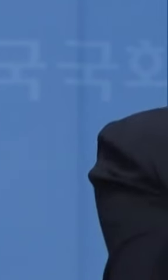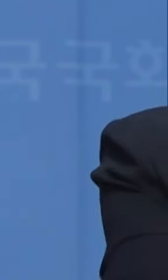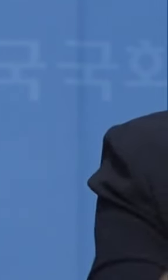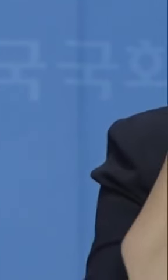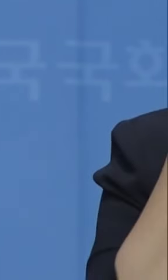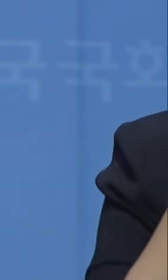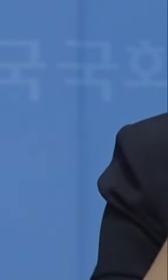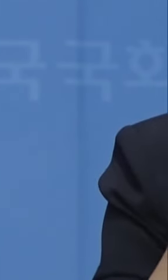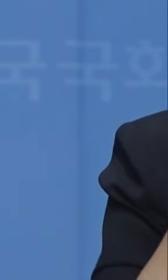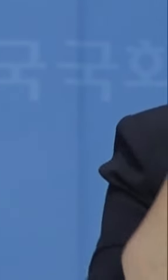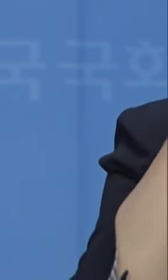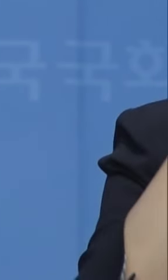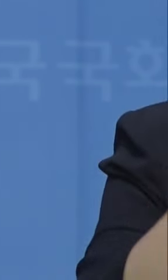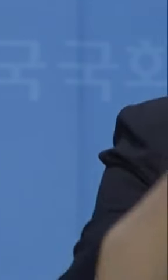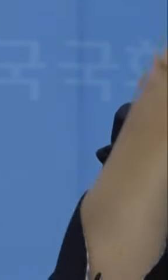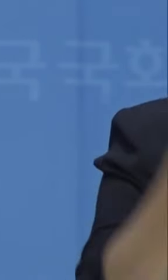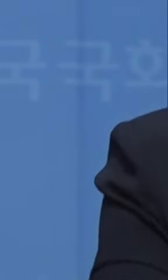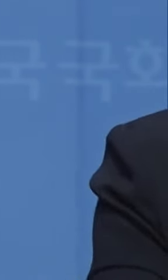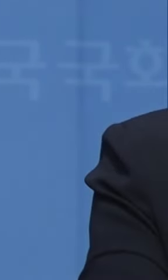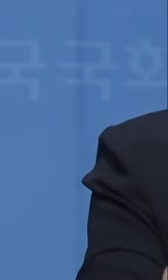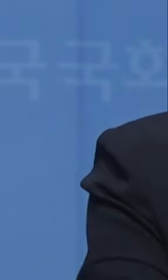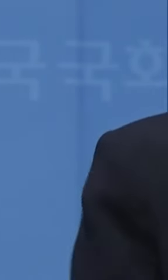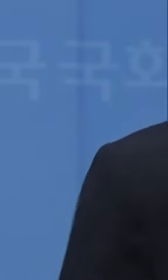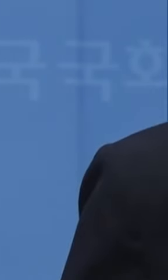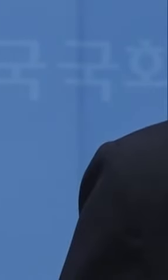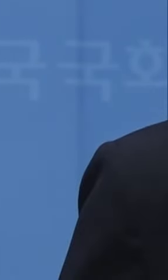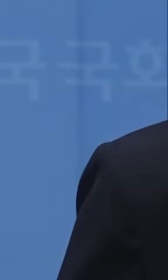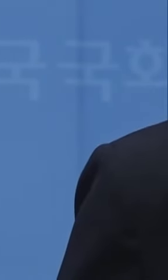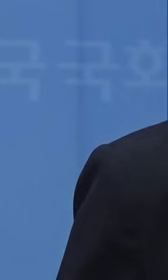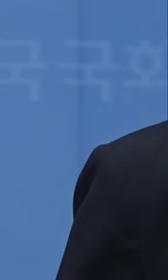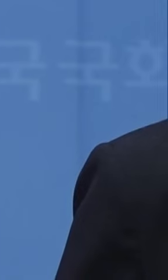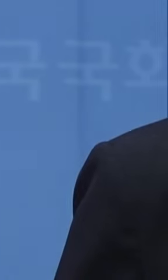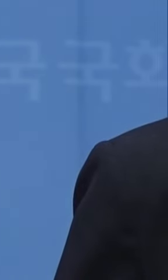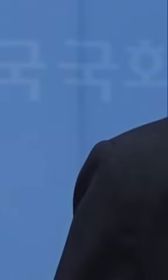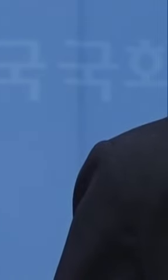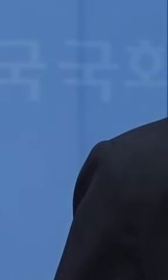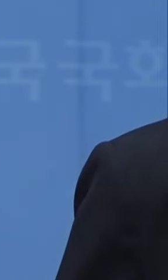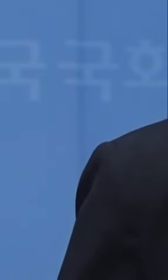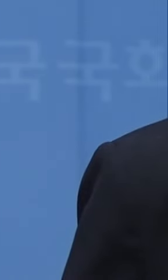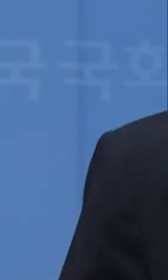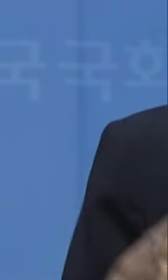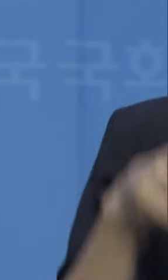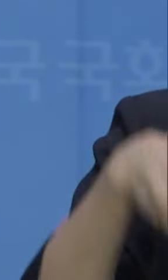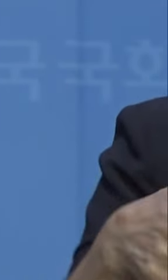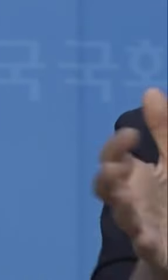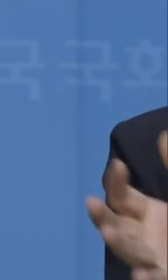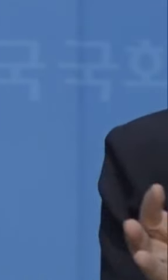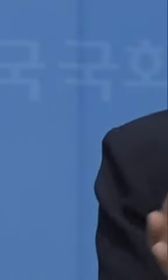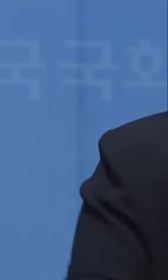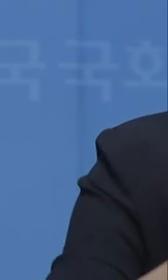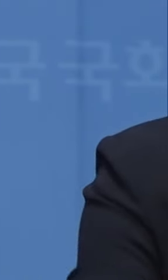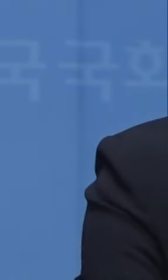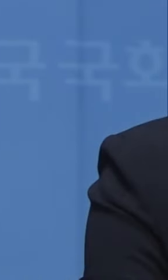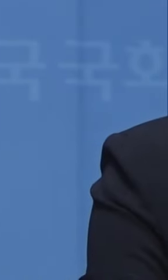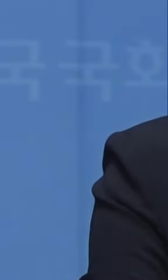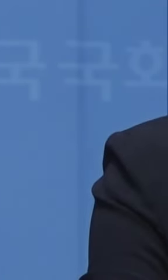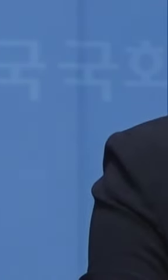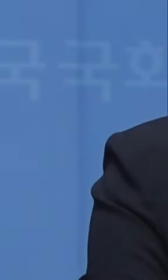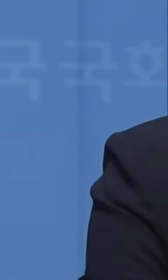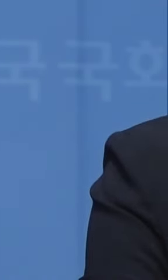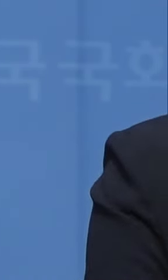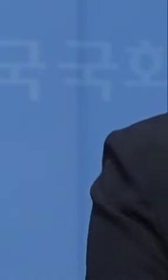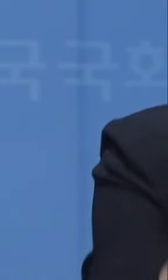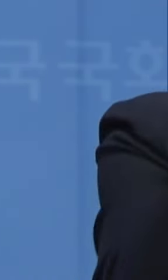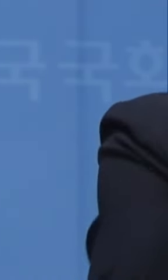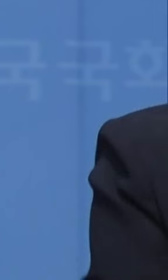해보고 결정을 내려야 하는 거 아닙니까 조국 혁 신당이 합니다